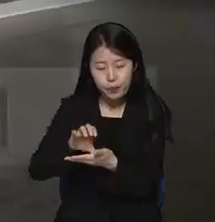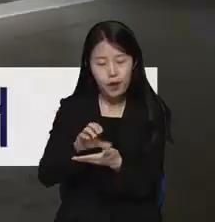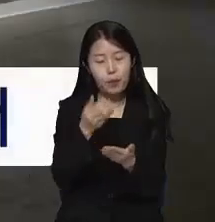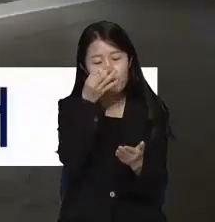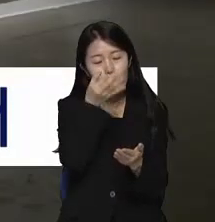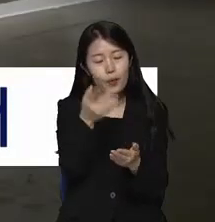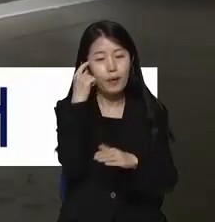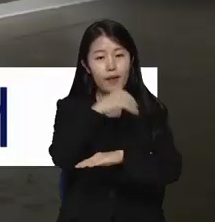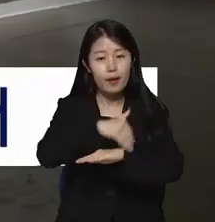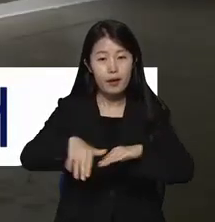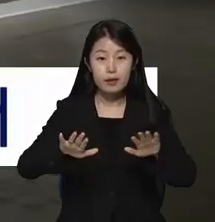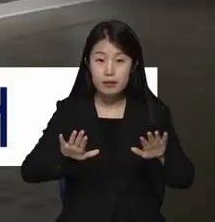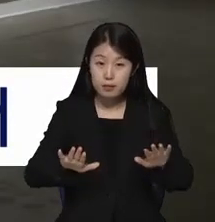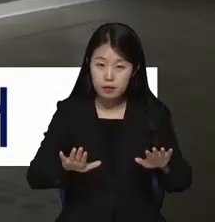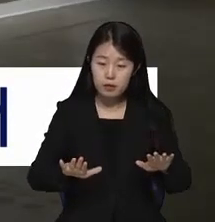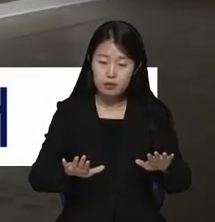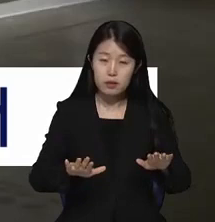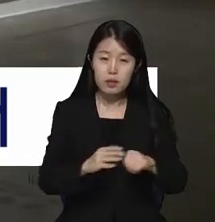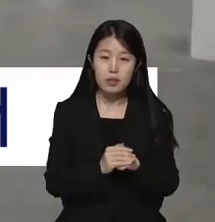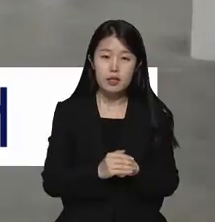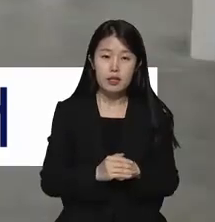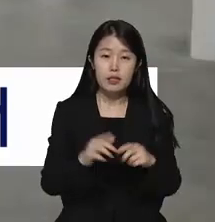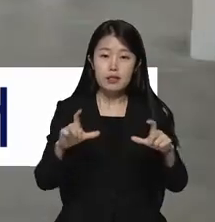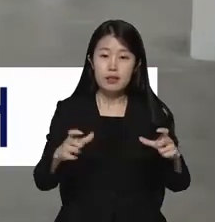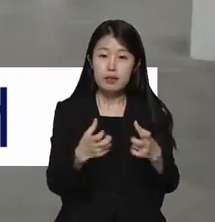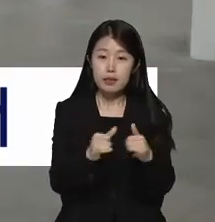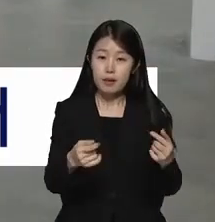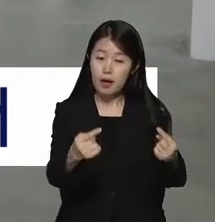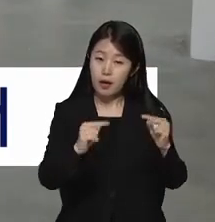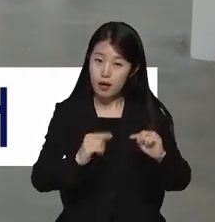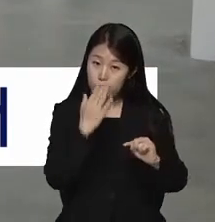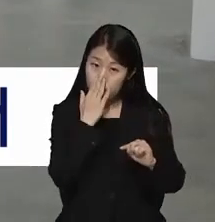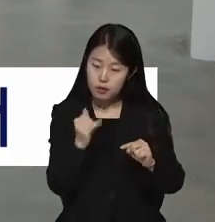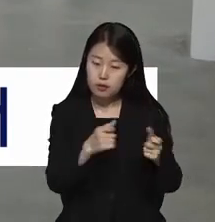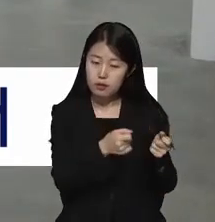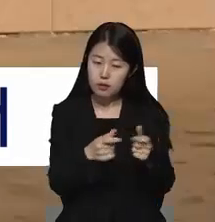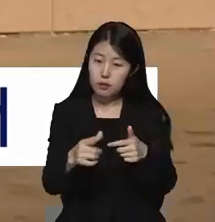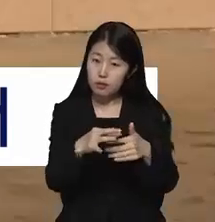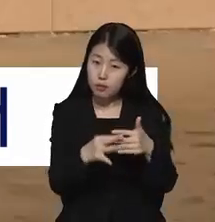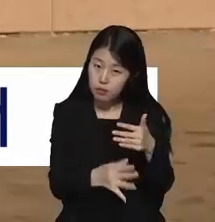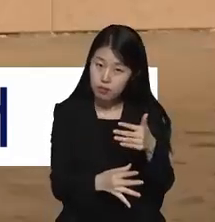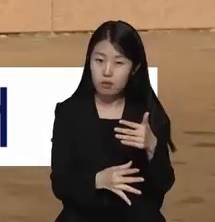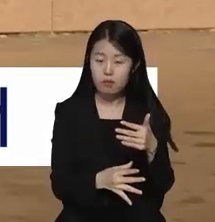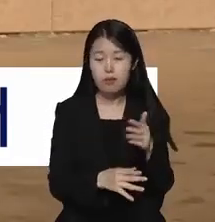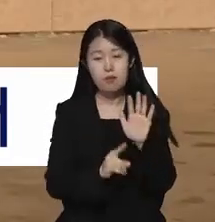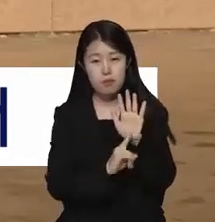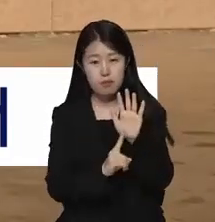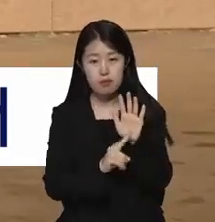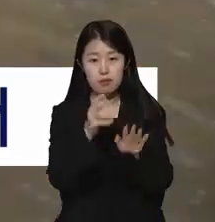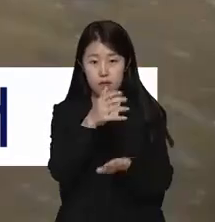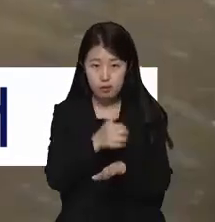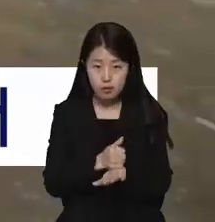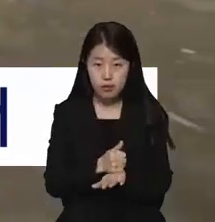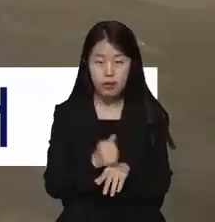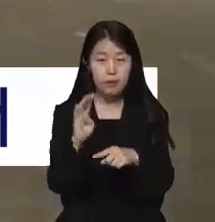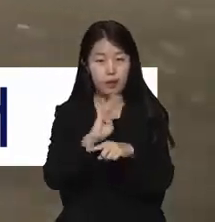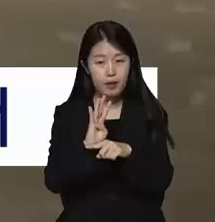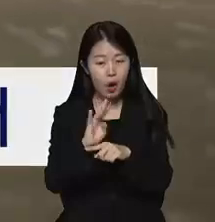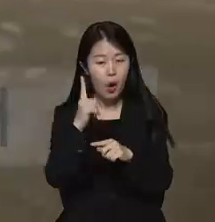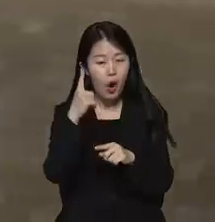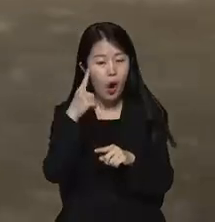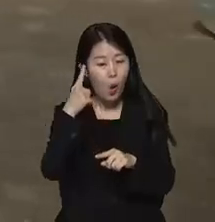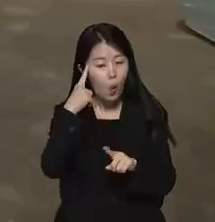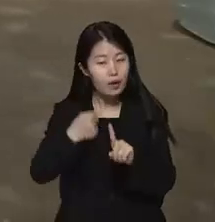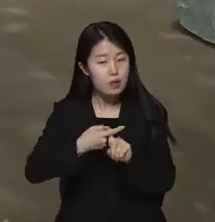광주 비엔날레 재단은 남은 기간 시민들이 참여할 수 있는 다양한 홍보 활동을 통해 비엔날레에 대한 관심을